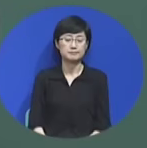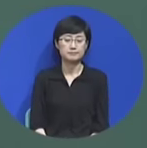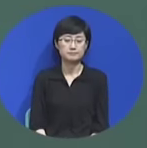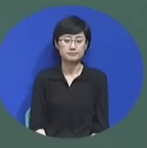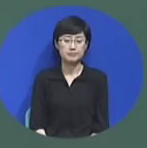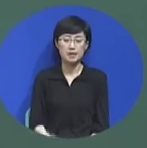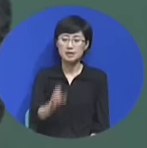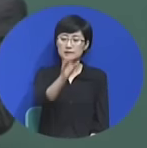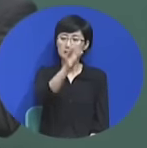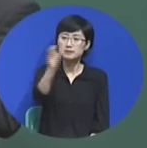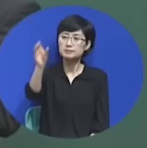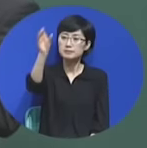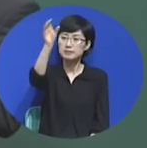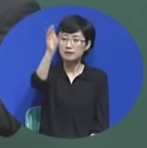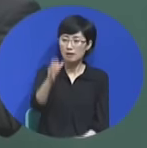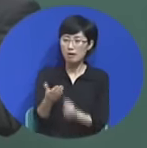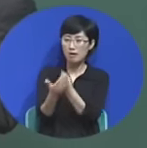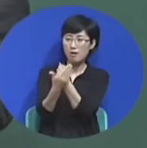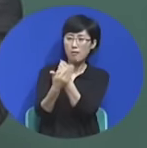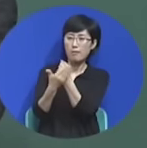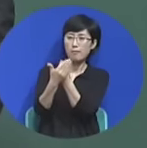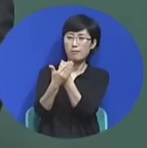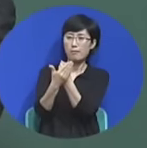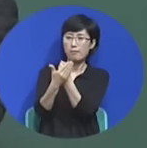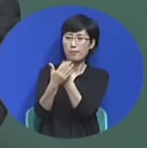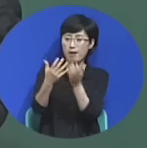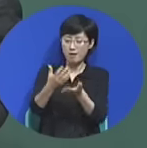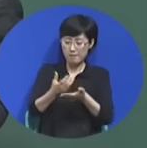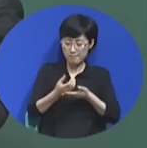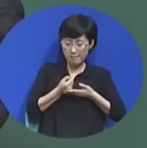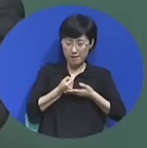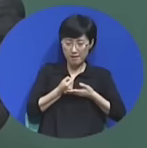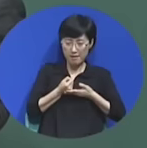是十字架的神那极大的爱。 십자가를 통해서 나에게 주어지는 것이 뭡니까?